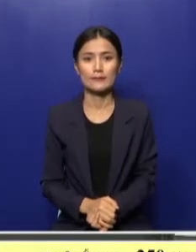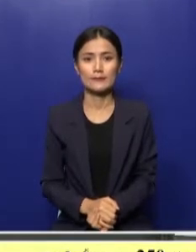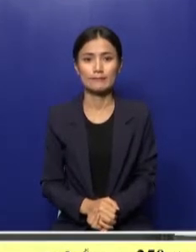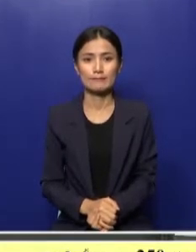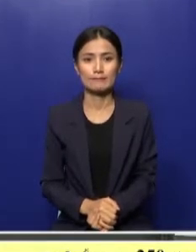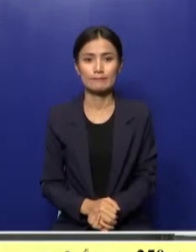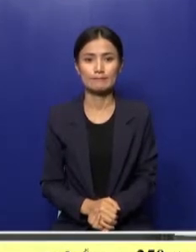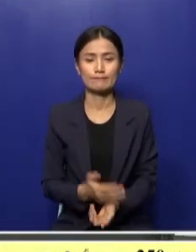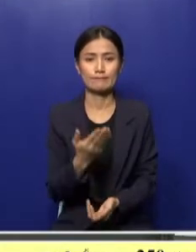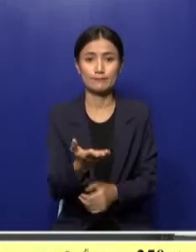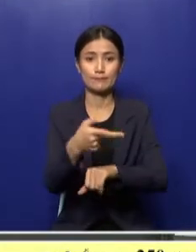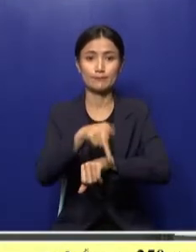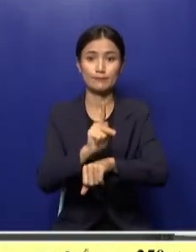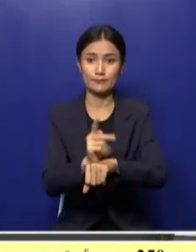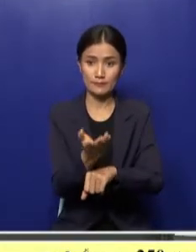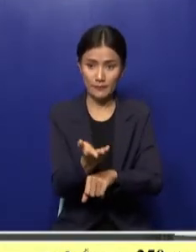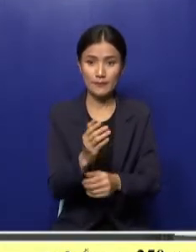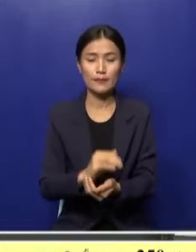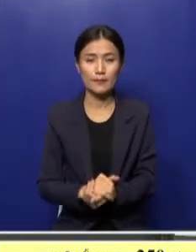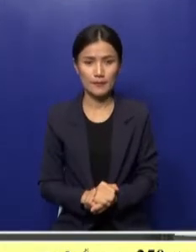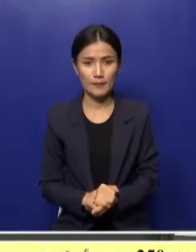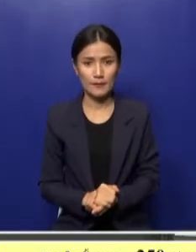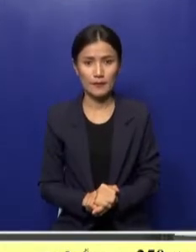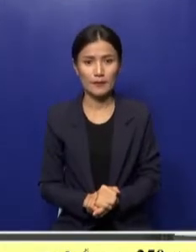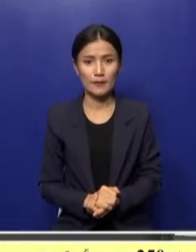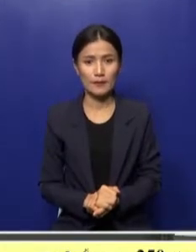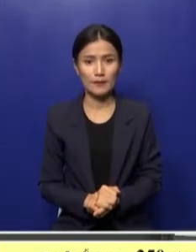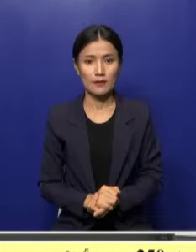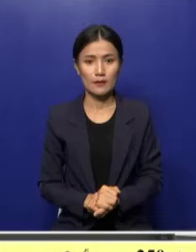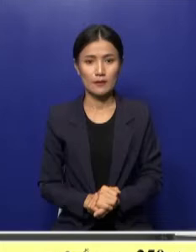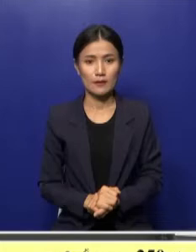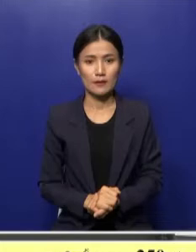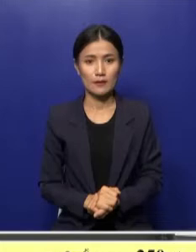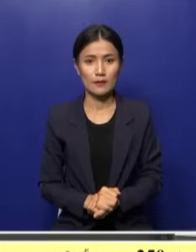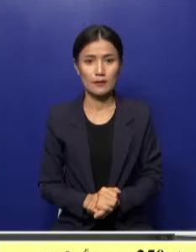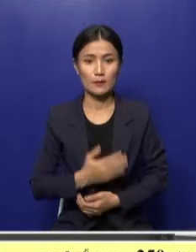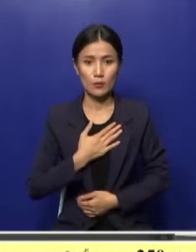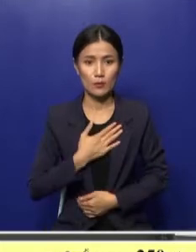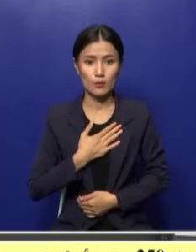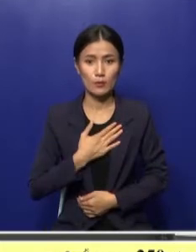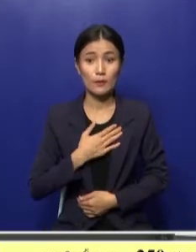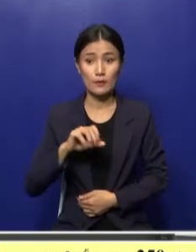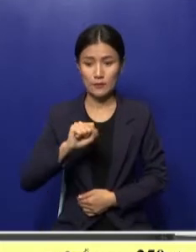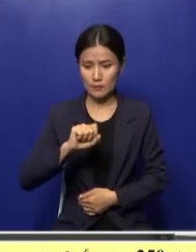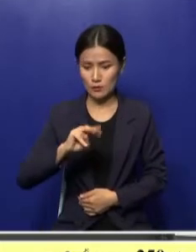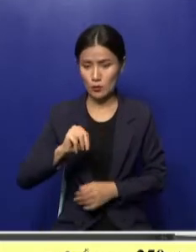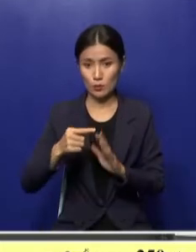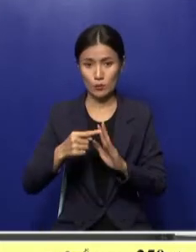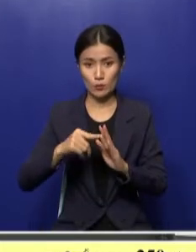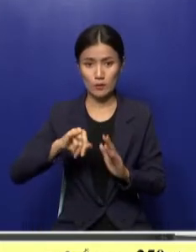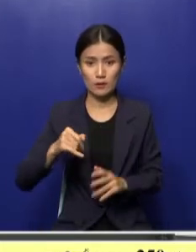ก็ตอบเรียนท่านประธานวุฒิสภาที่เคารพผมแต่ผมพลเอกสมเจตน์บุญถนอม